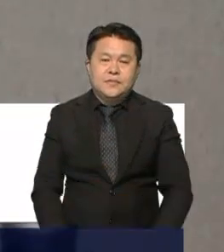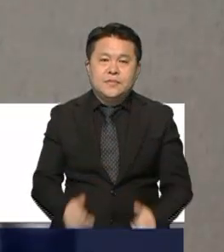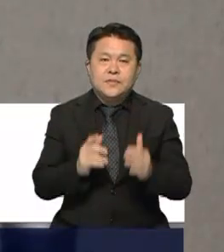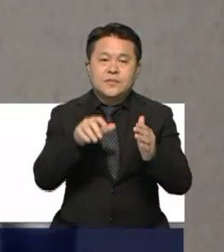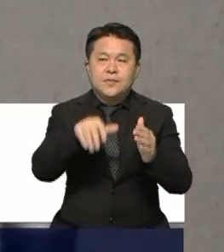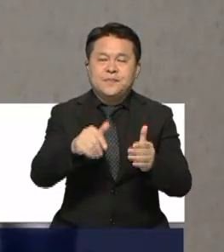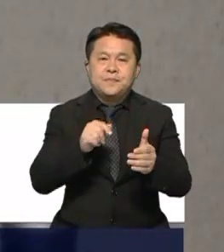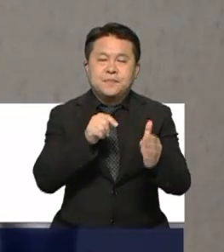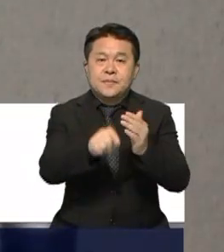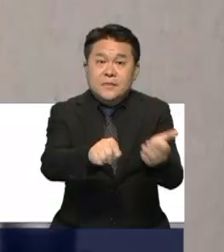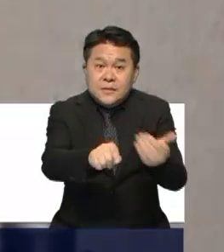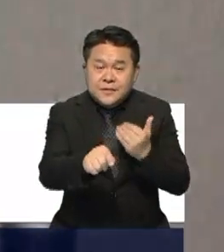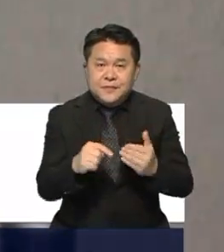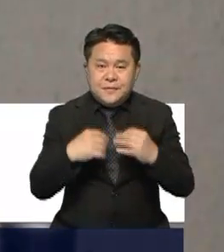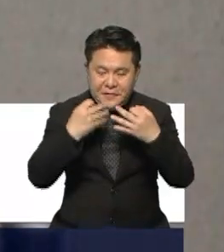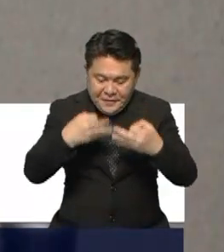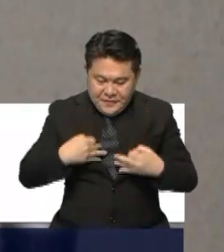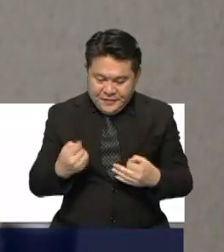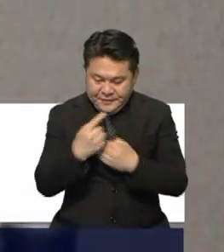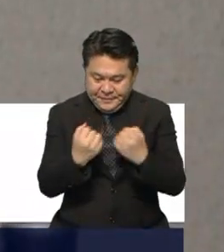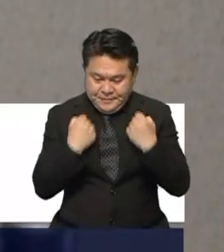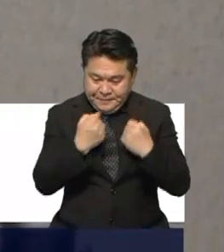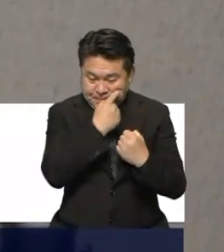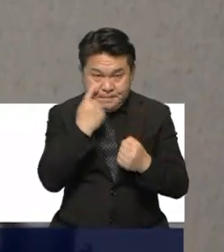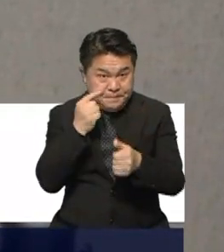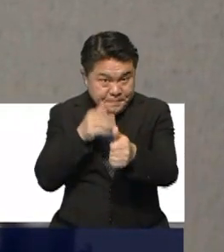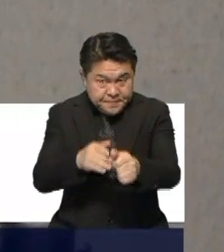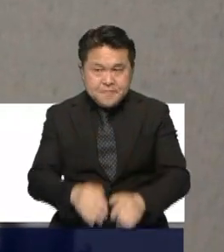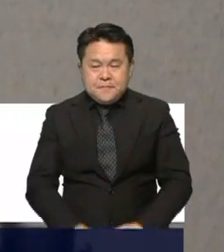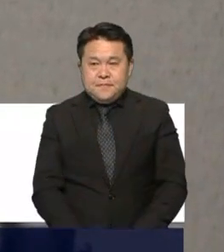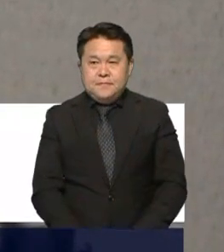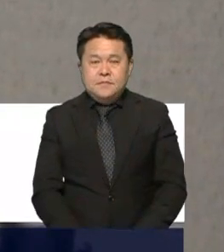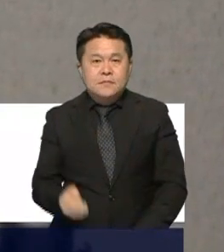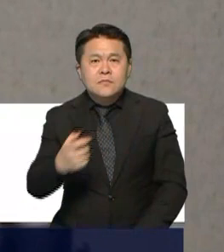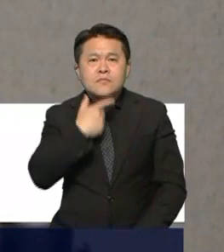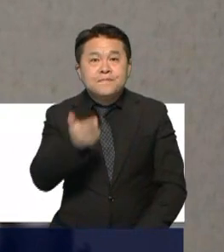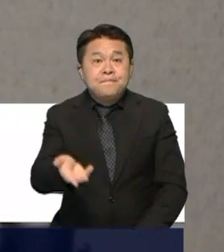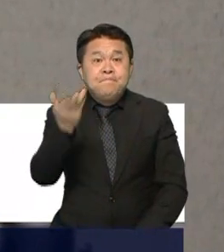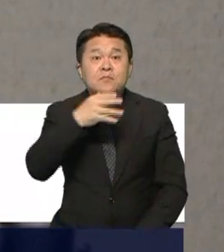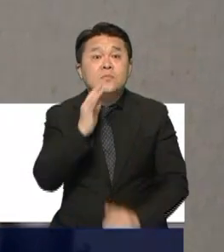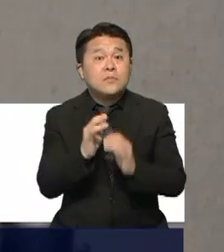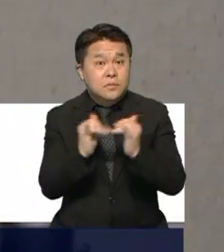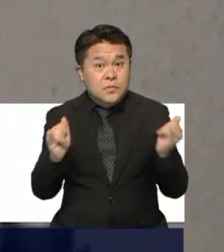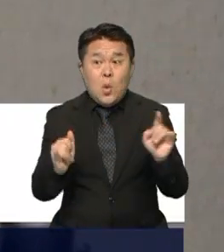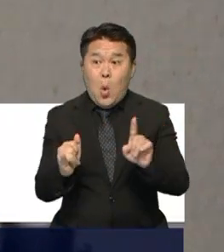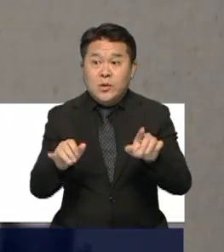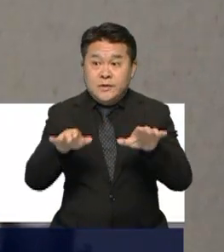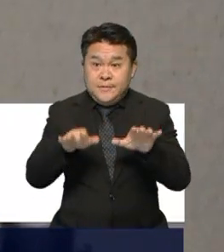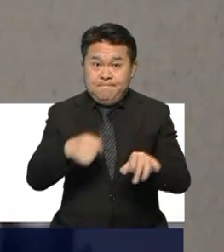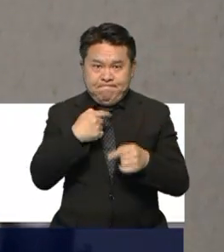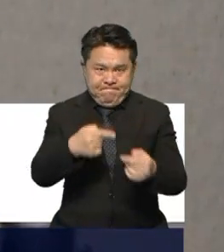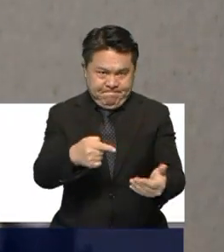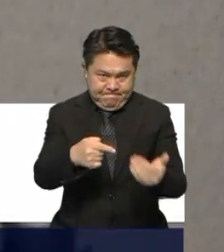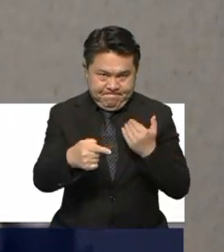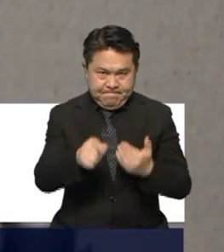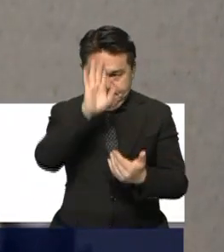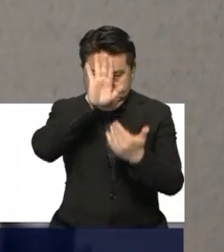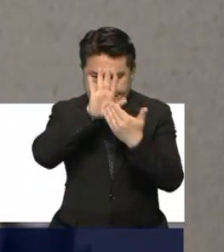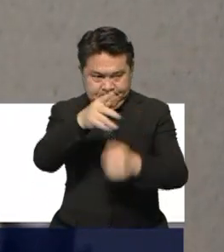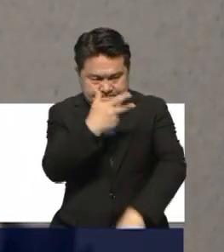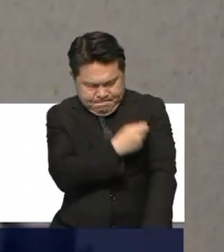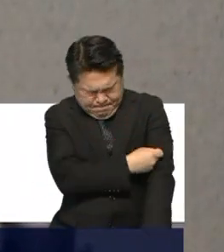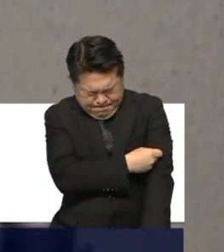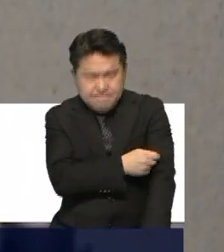전에는 건강 상태를 미리 확인하시기 부탁드립니다. 60세 이상 어르신들께서는 설 연휴